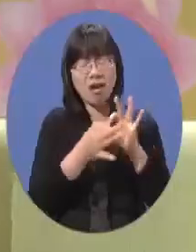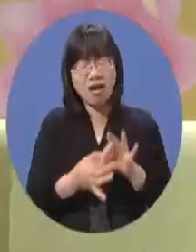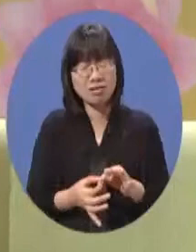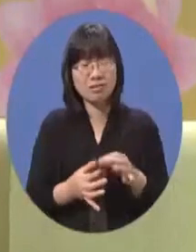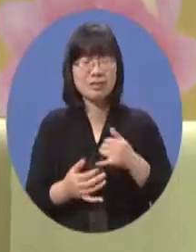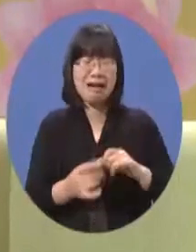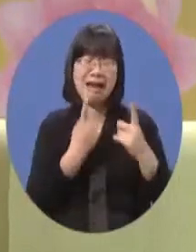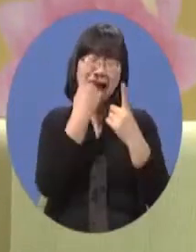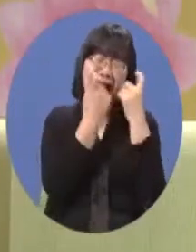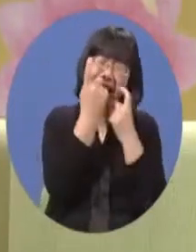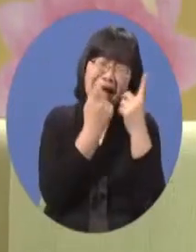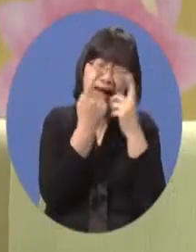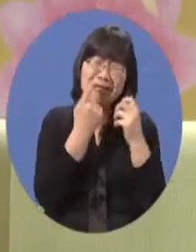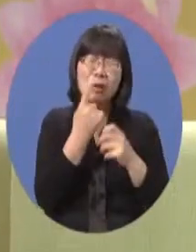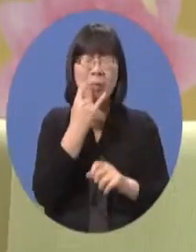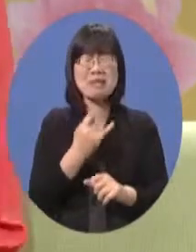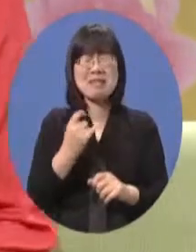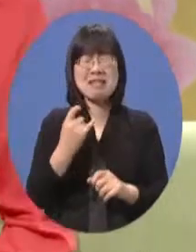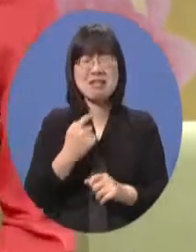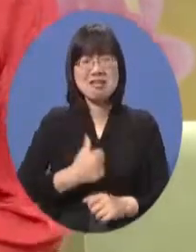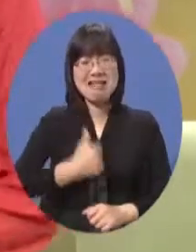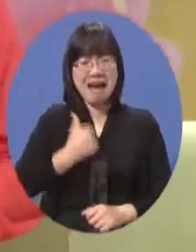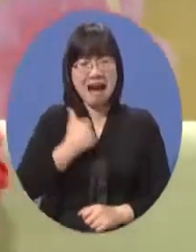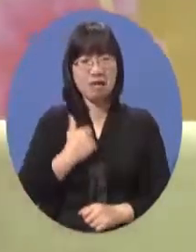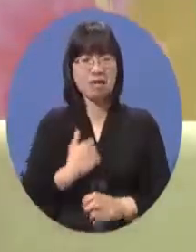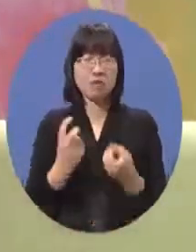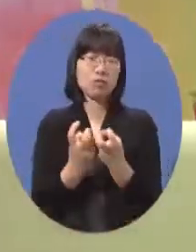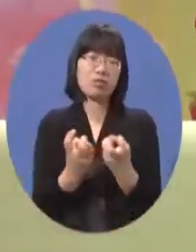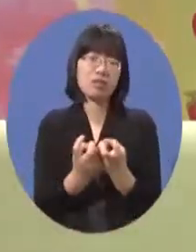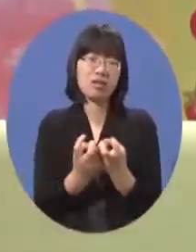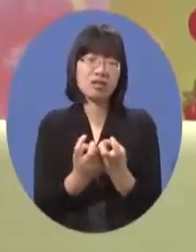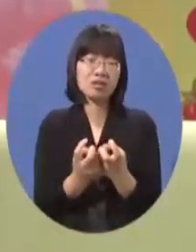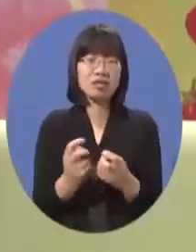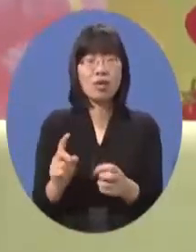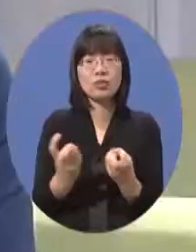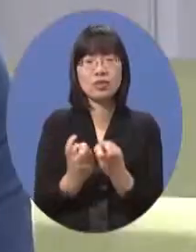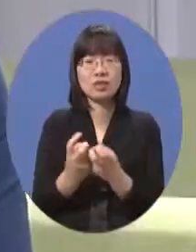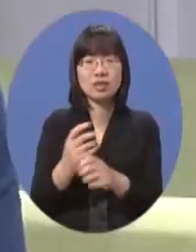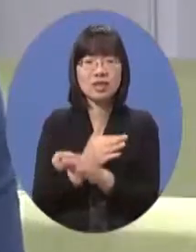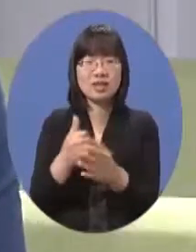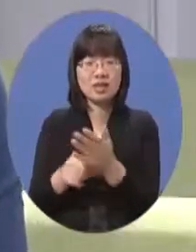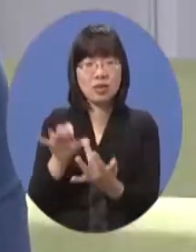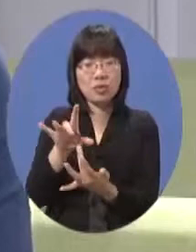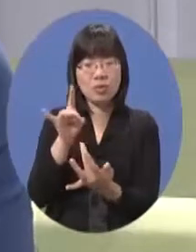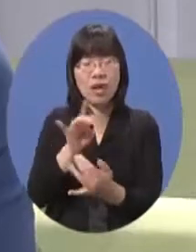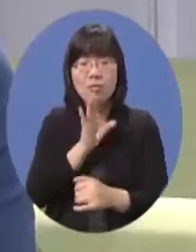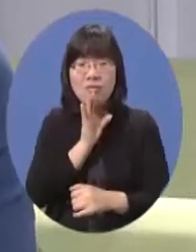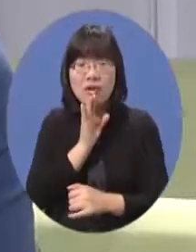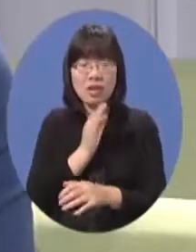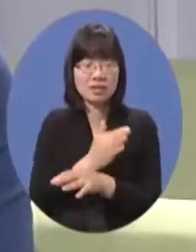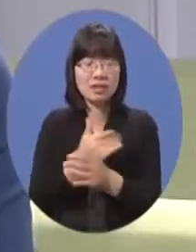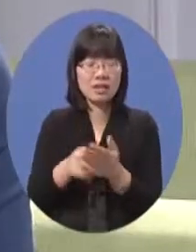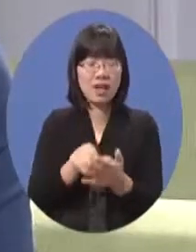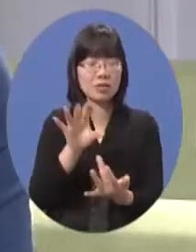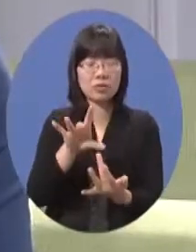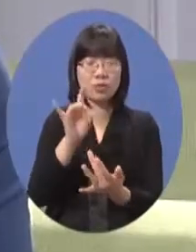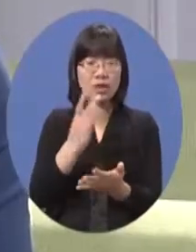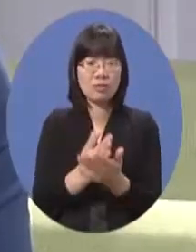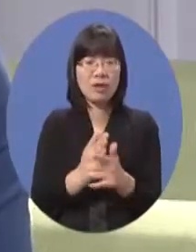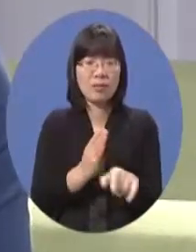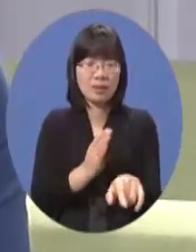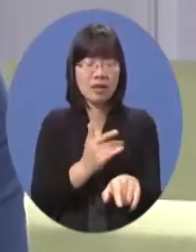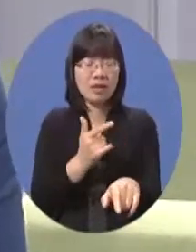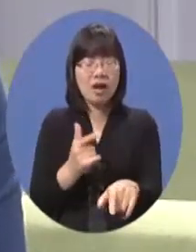울고 불고. 안 되죠. 어떻게 해야 될지 안 되는 거예요. 그럼 어떻게, 어떤 장난감을 골라줘야 돼요? 아니, 장난감을 골라주는 게 아니라 네. 아이가 그걸